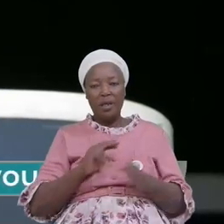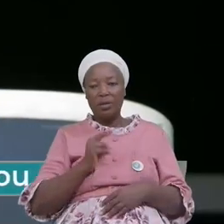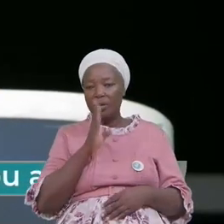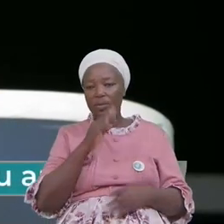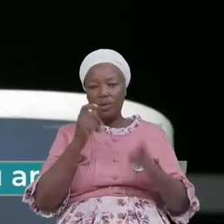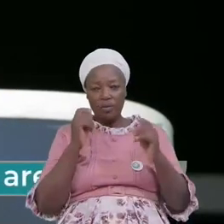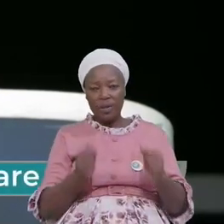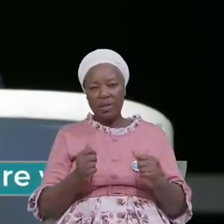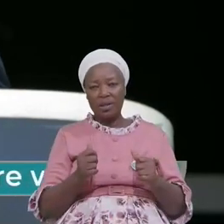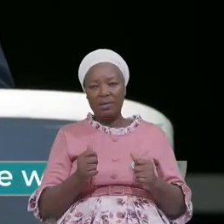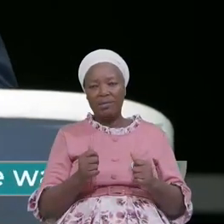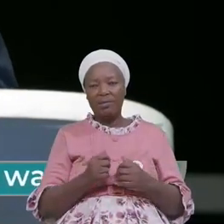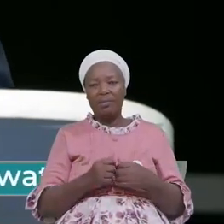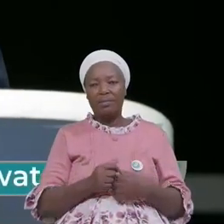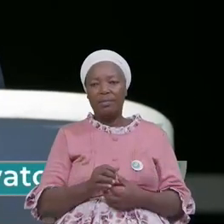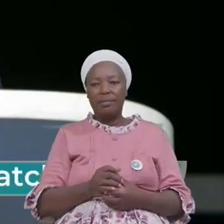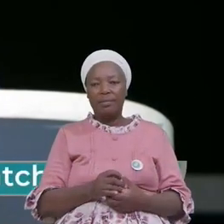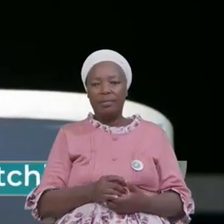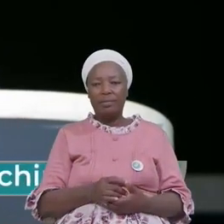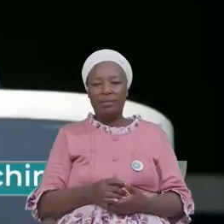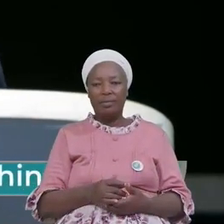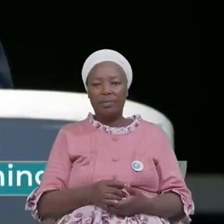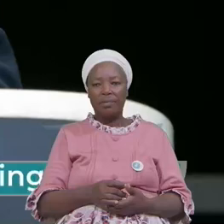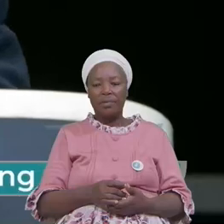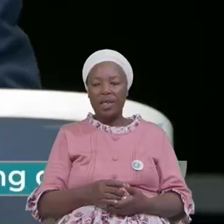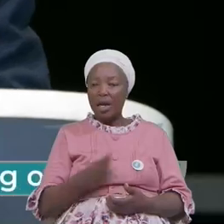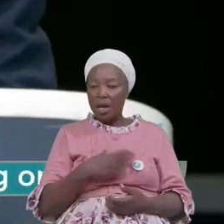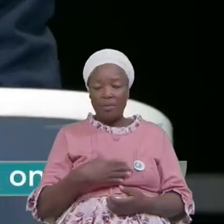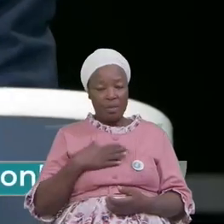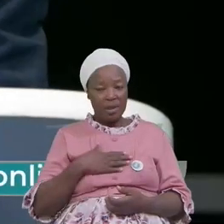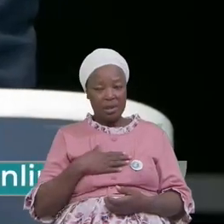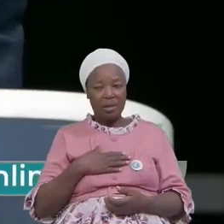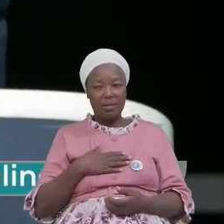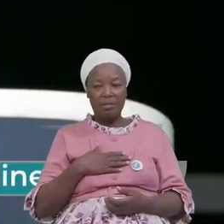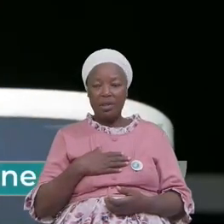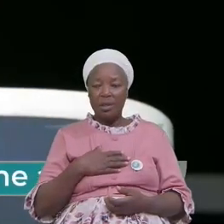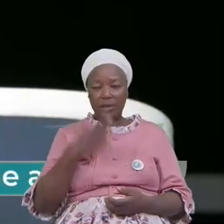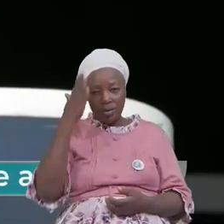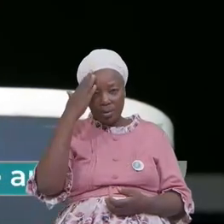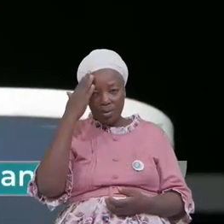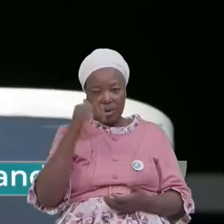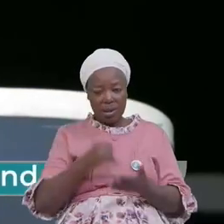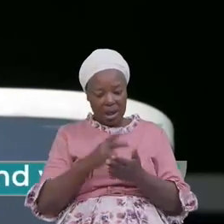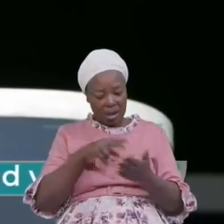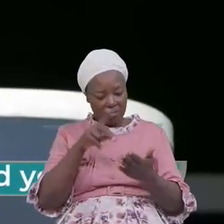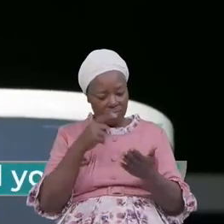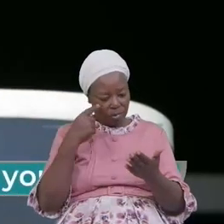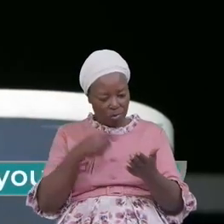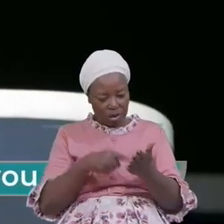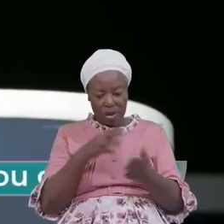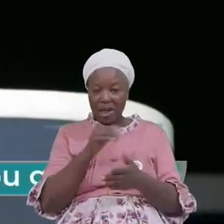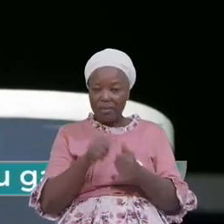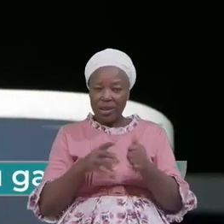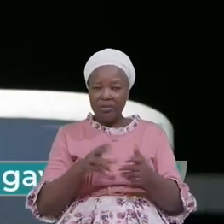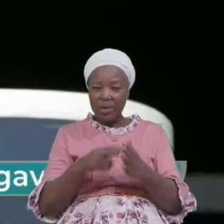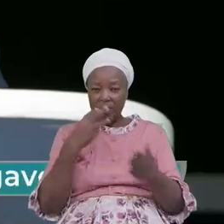Comme ça, nous allons vous aider à mieux vous préparer dans votre nouvelle